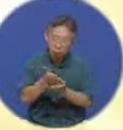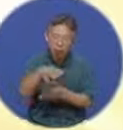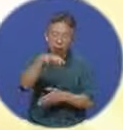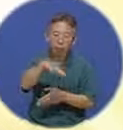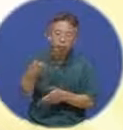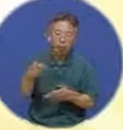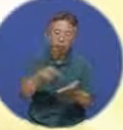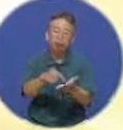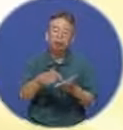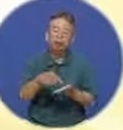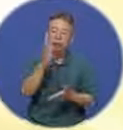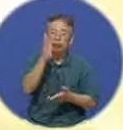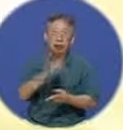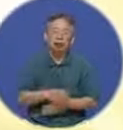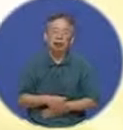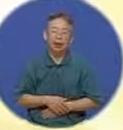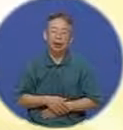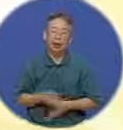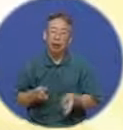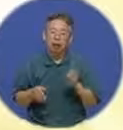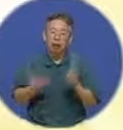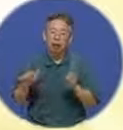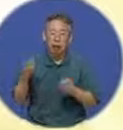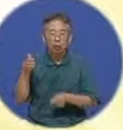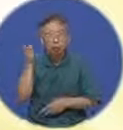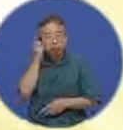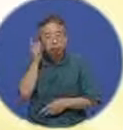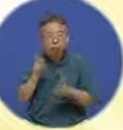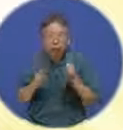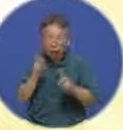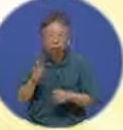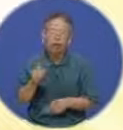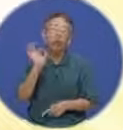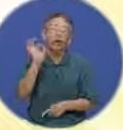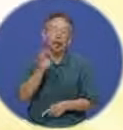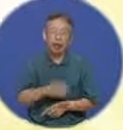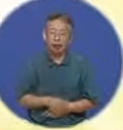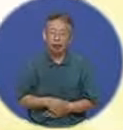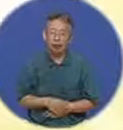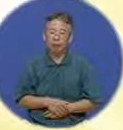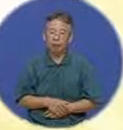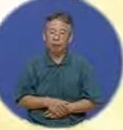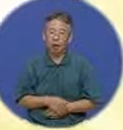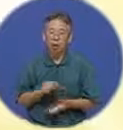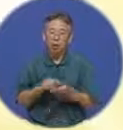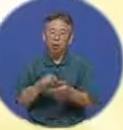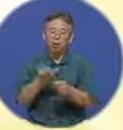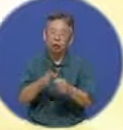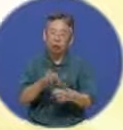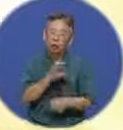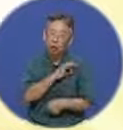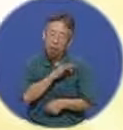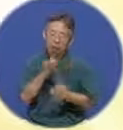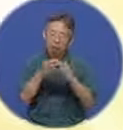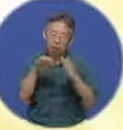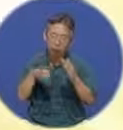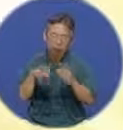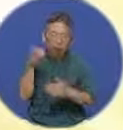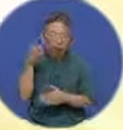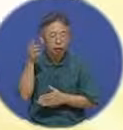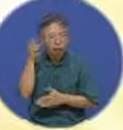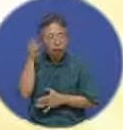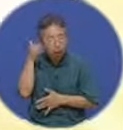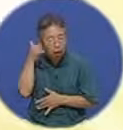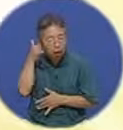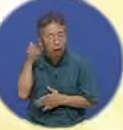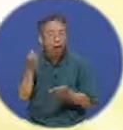ームからお申し込みください。パソコン携帯電話の両方からご応募いただけます。応募の際はお名前、住所、電話番号、年